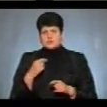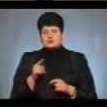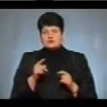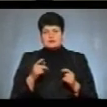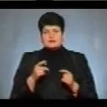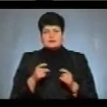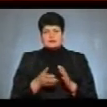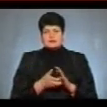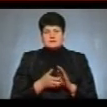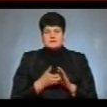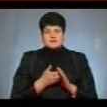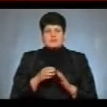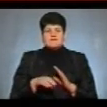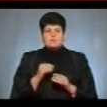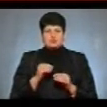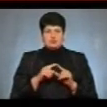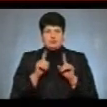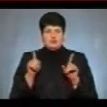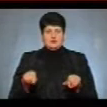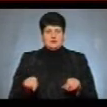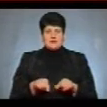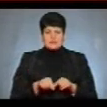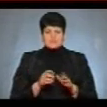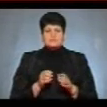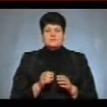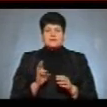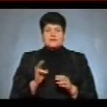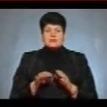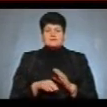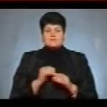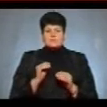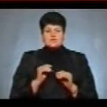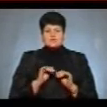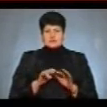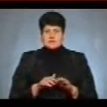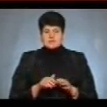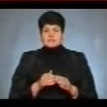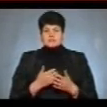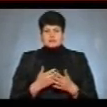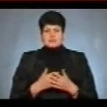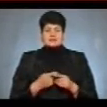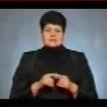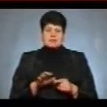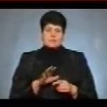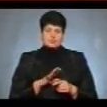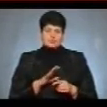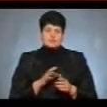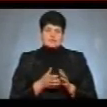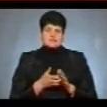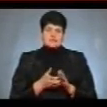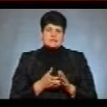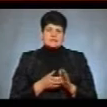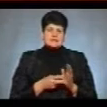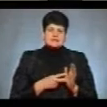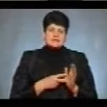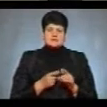нестачі виборчих бюлетенів на виборчих дільницях. скажімо так, це могла бути нестача 7 бюлетенів